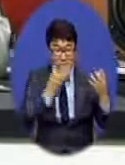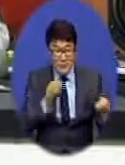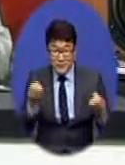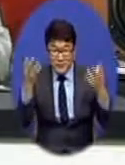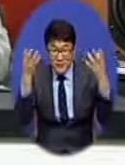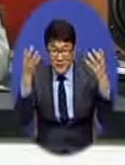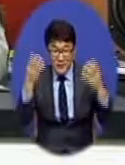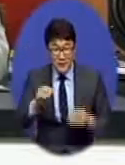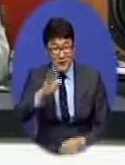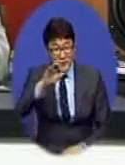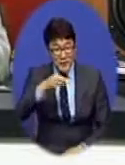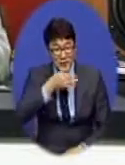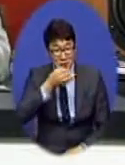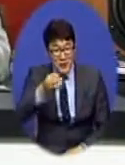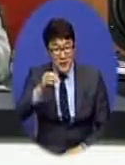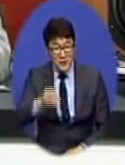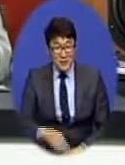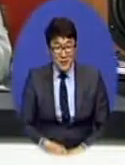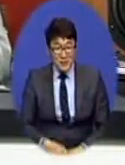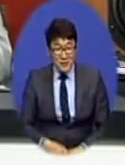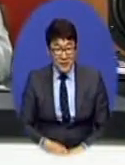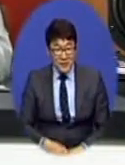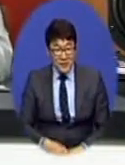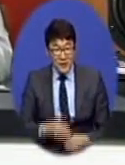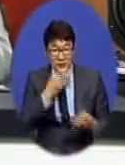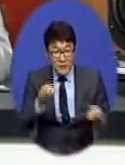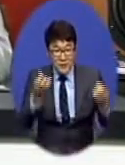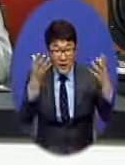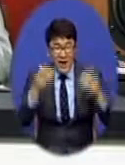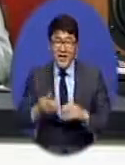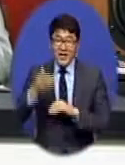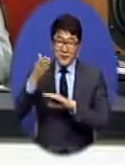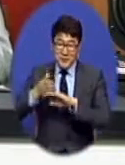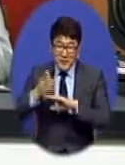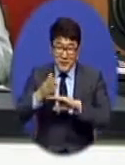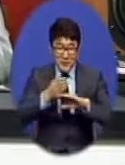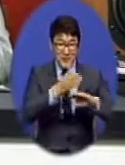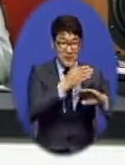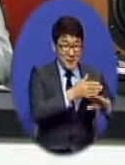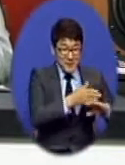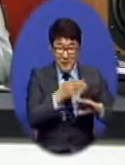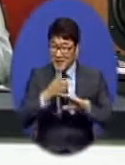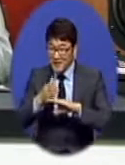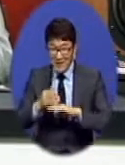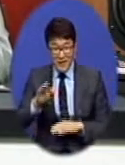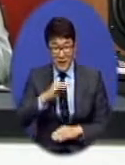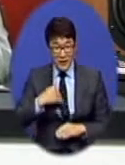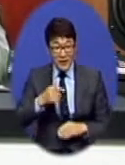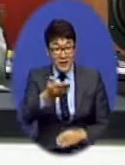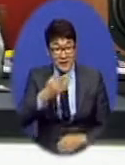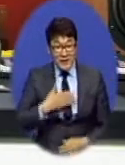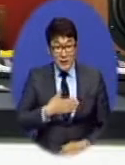아, 이종욱님. 네. 여보세요. 예, 아유, 감사합니다. 네. 아, 예, 저희가 감사합니다.